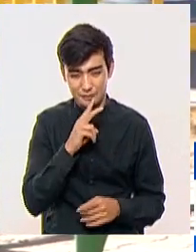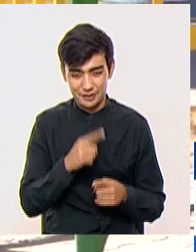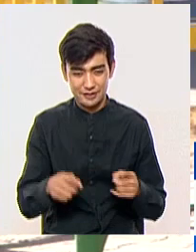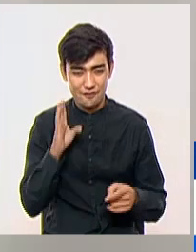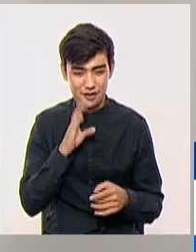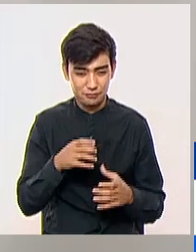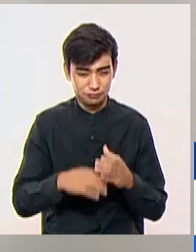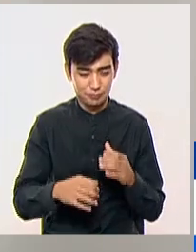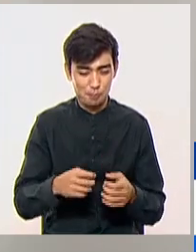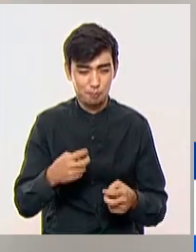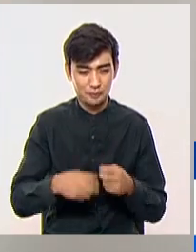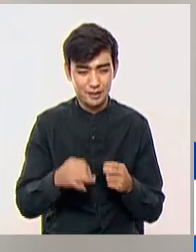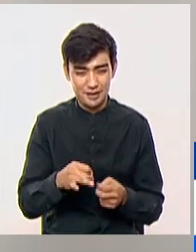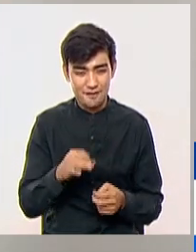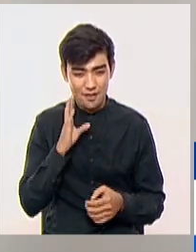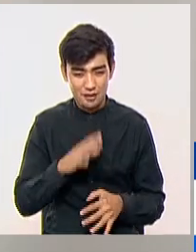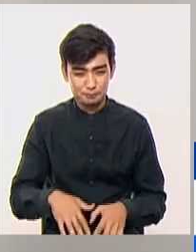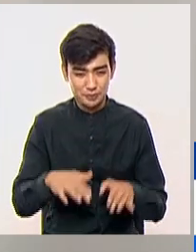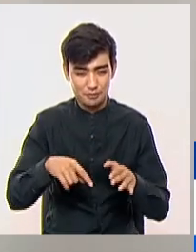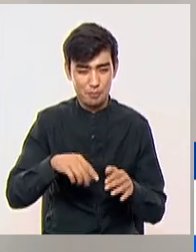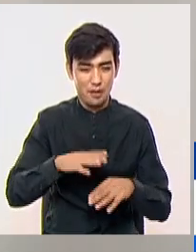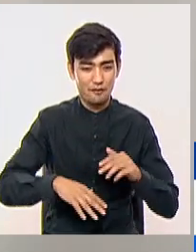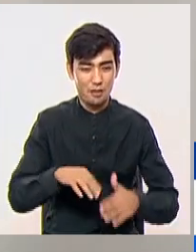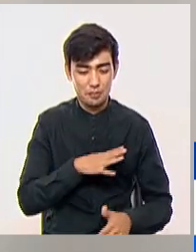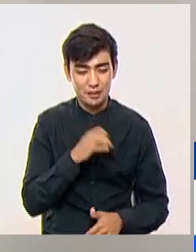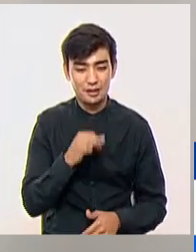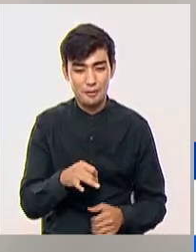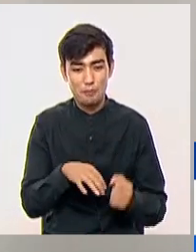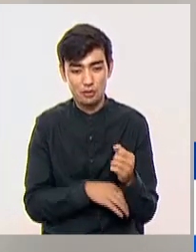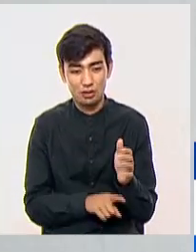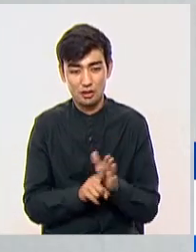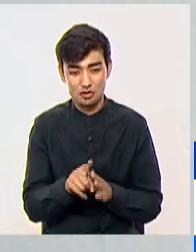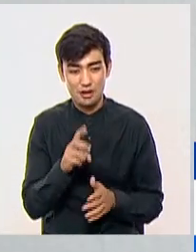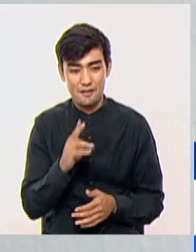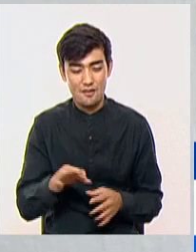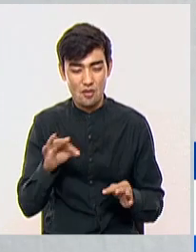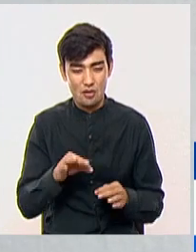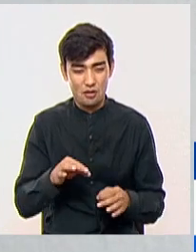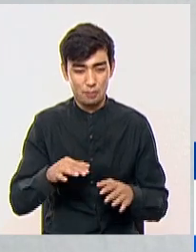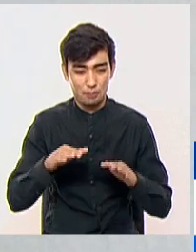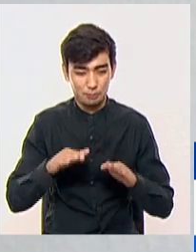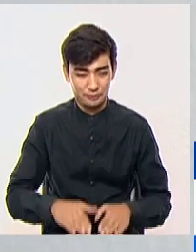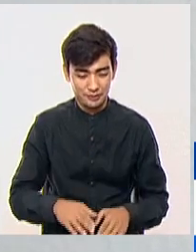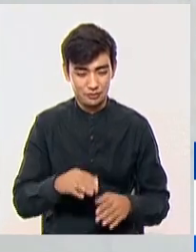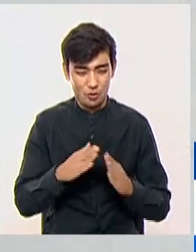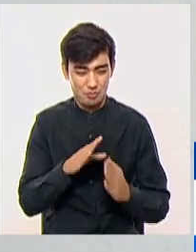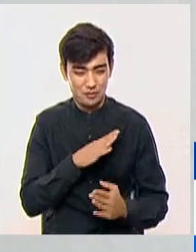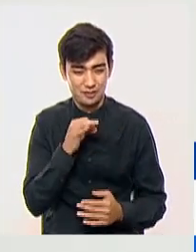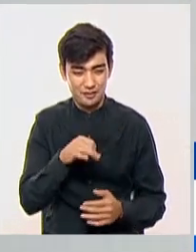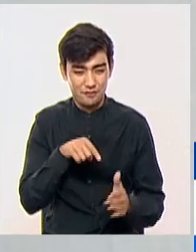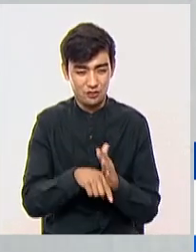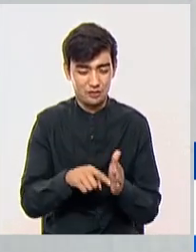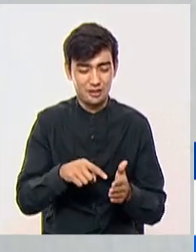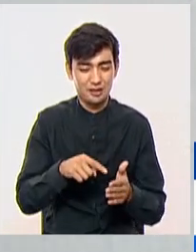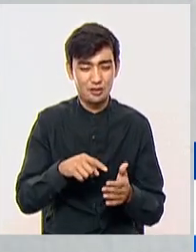құбыры жарылып көп қабатты үйдің астына су кеткен еді дейді. Айтуларынша содан бастап пәтерлердің едендері төмен түсіп, ішкі жақтан жарықтар